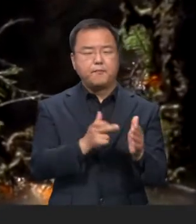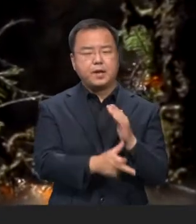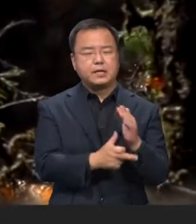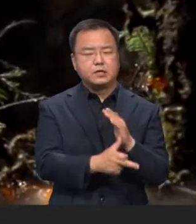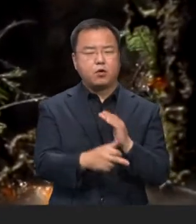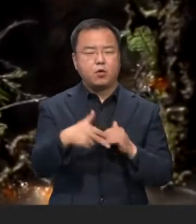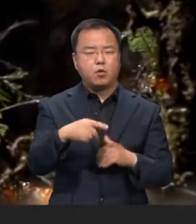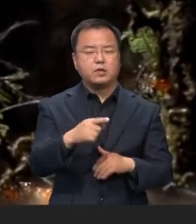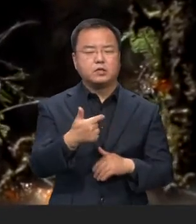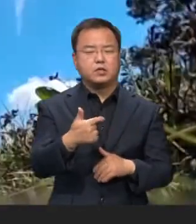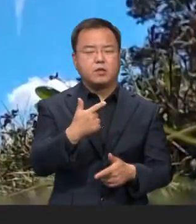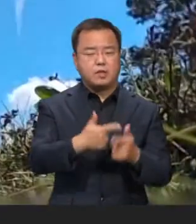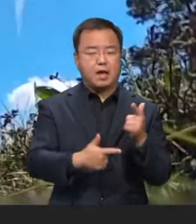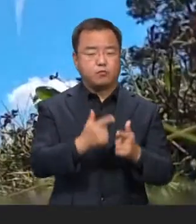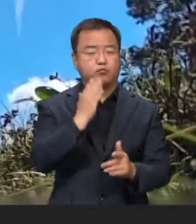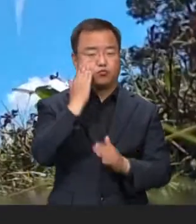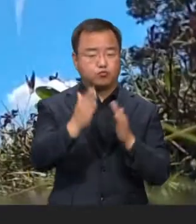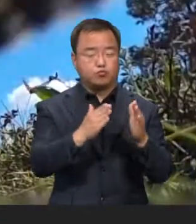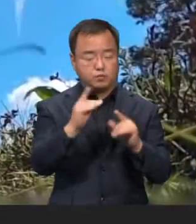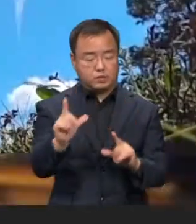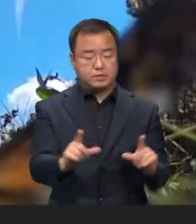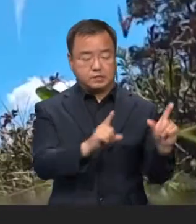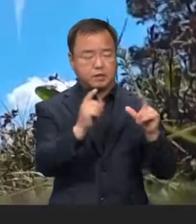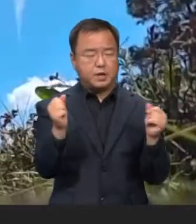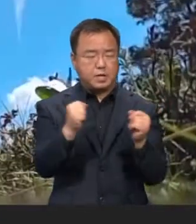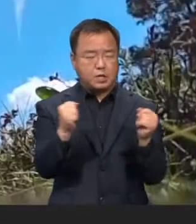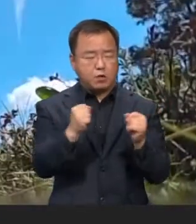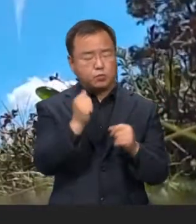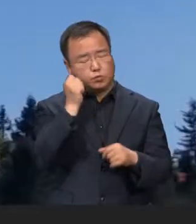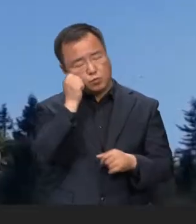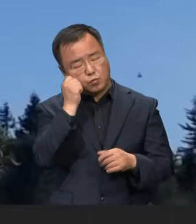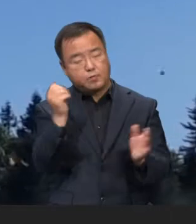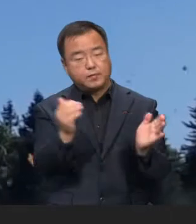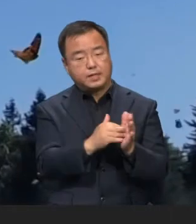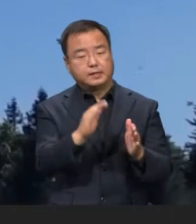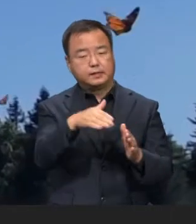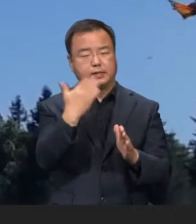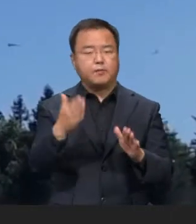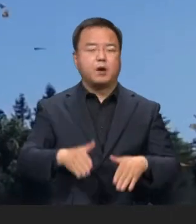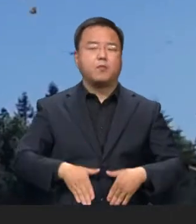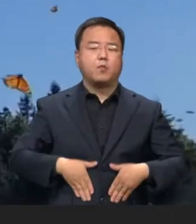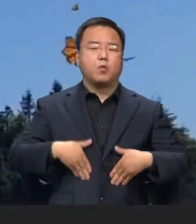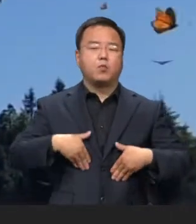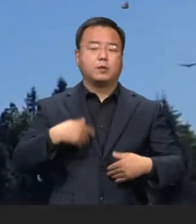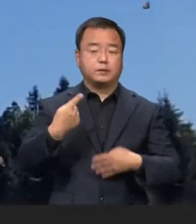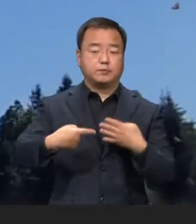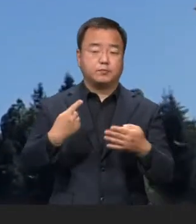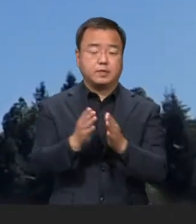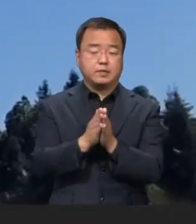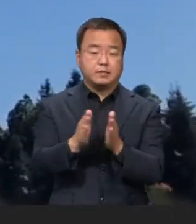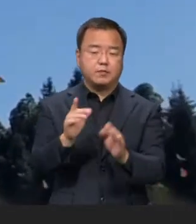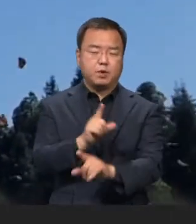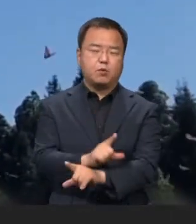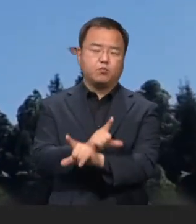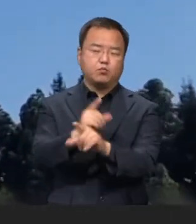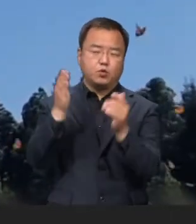나는데요. 수개월간 긴 겨울잠을 자고 봄이 되면 북쪽 캐나다를 향해 날아갑니다.